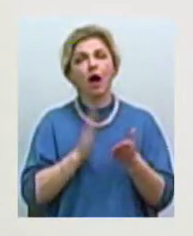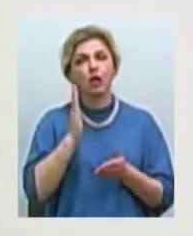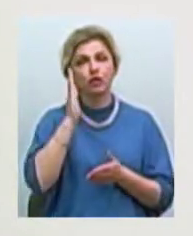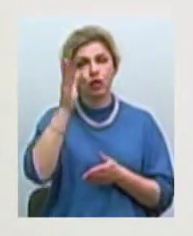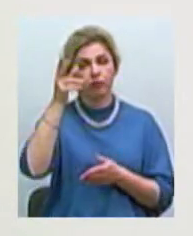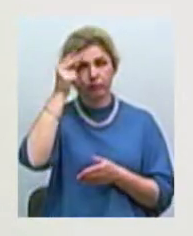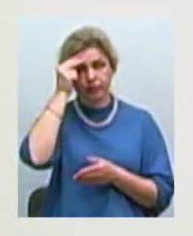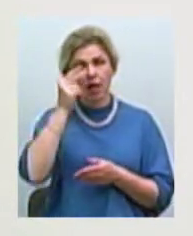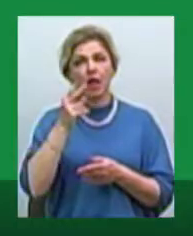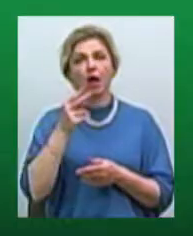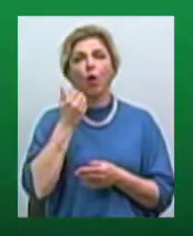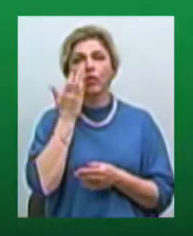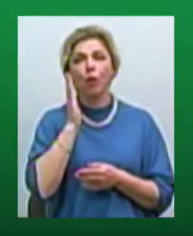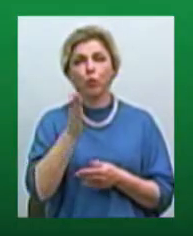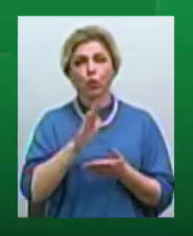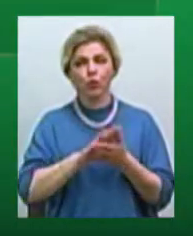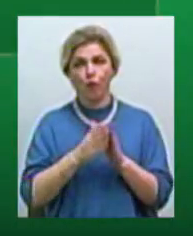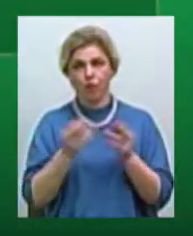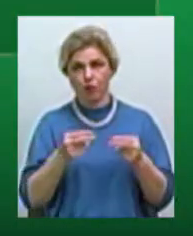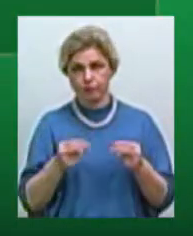заключенні договорів із фірмами-перевізниками.